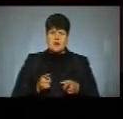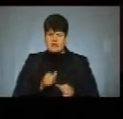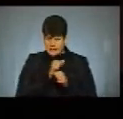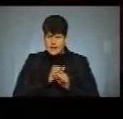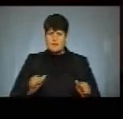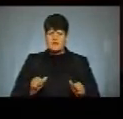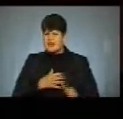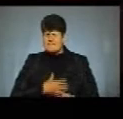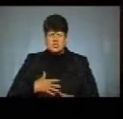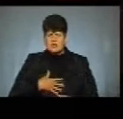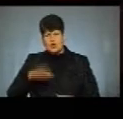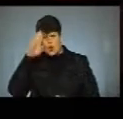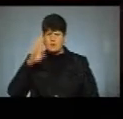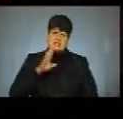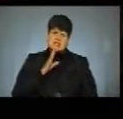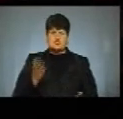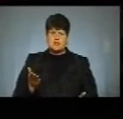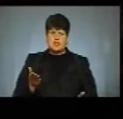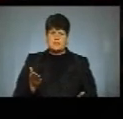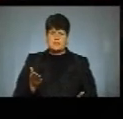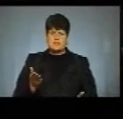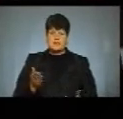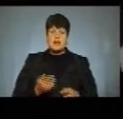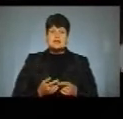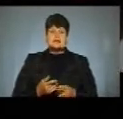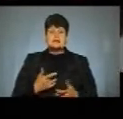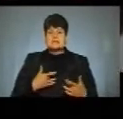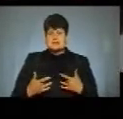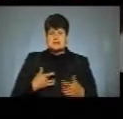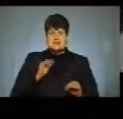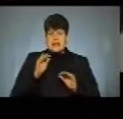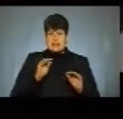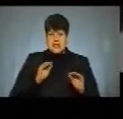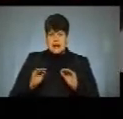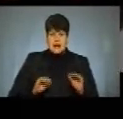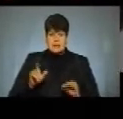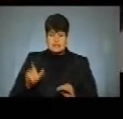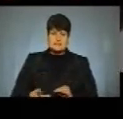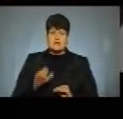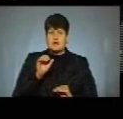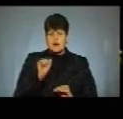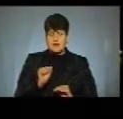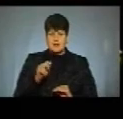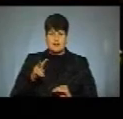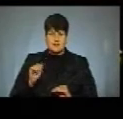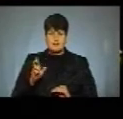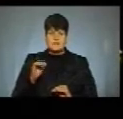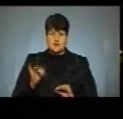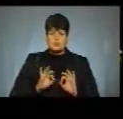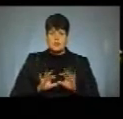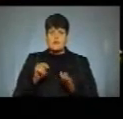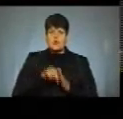неважливо, хлопець ти чи дівчина. Сценарист та режисер-постановник Алла Бінцаровська розповіла про сюжет